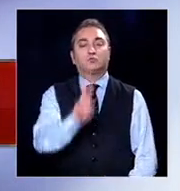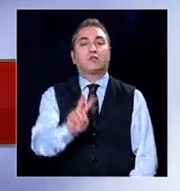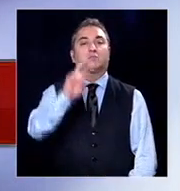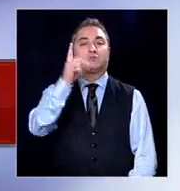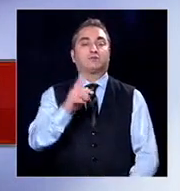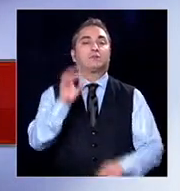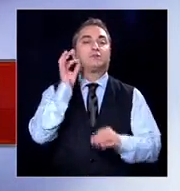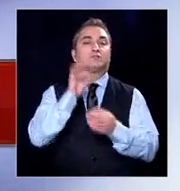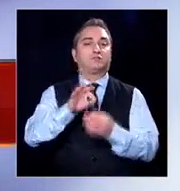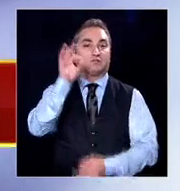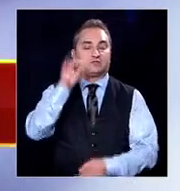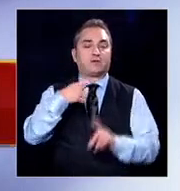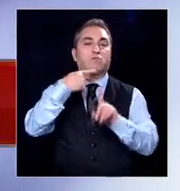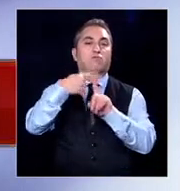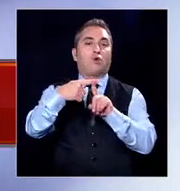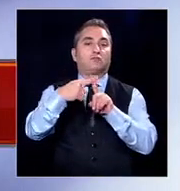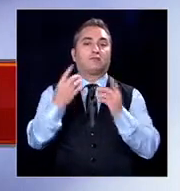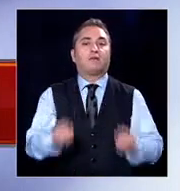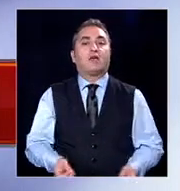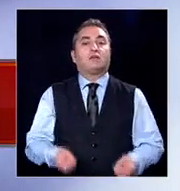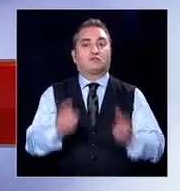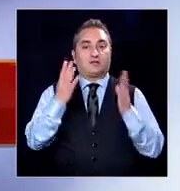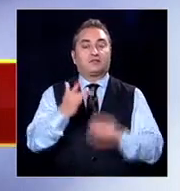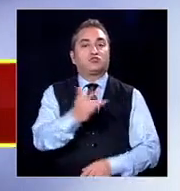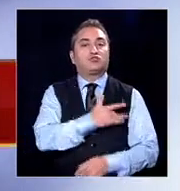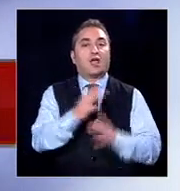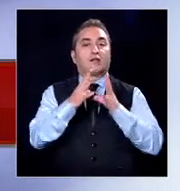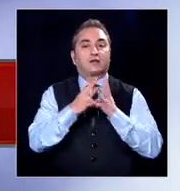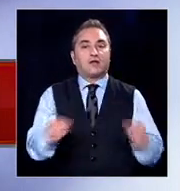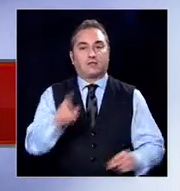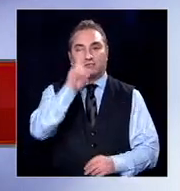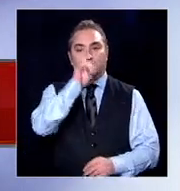12.171 kişinin testi pozitif çıktı. Can kayıplarının sayısı